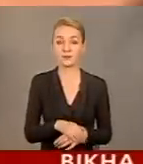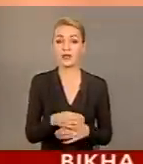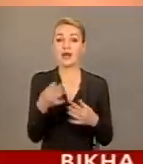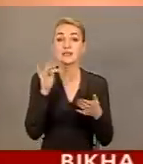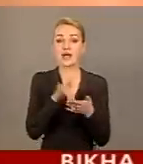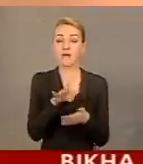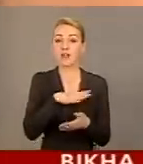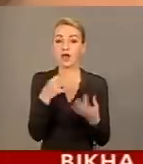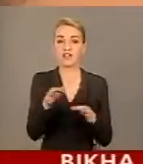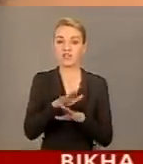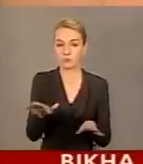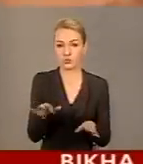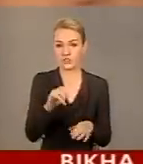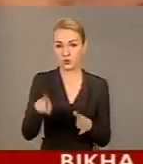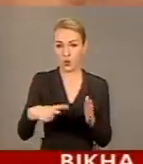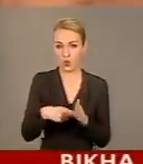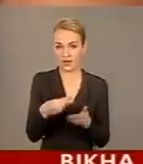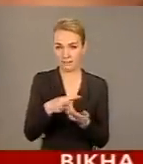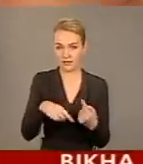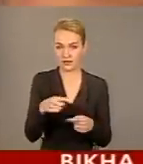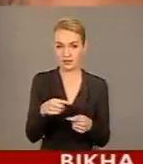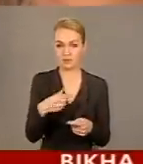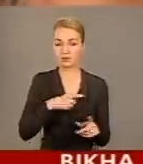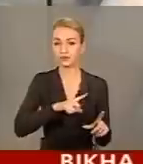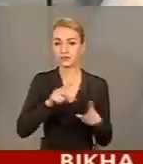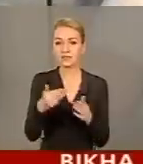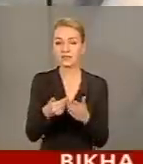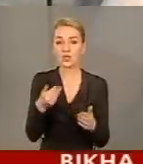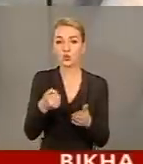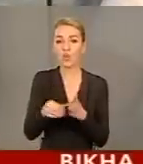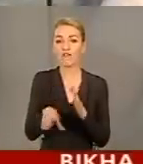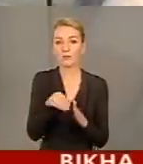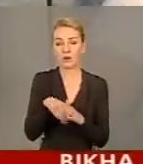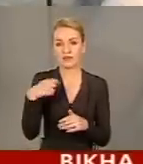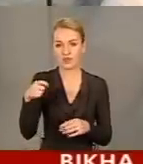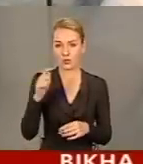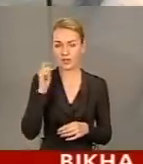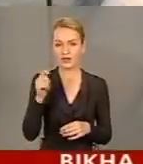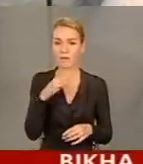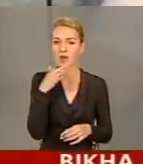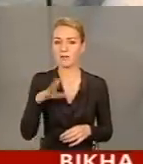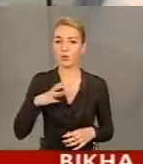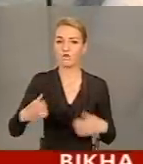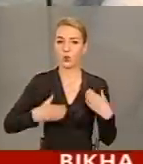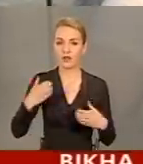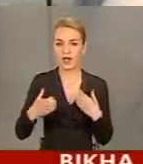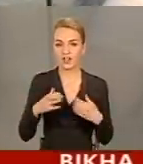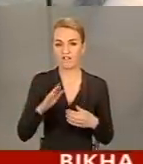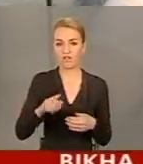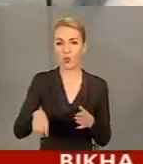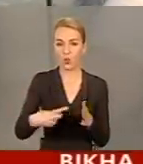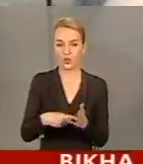виїжджали за один день до виборів президента України. Маса була якихось волнень внутрі, в обществі, іменно в